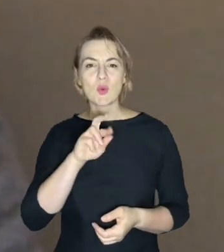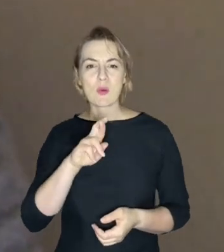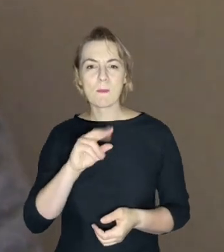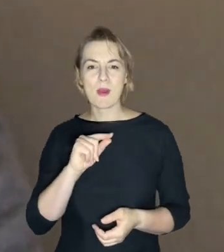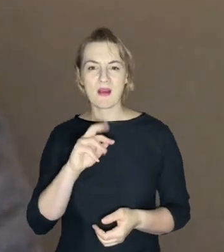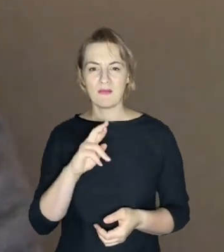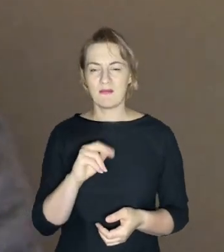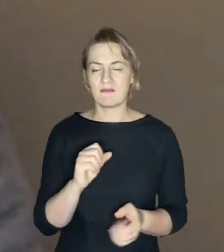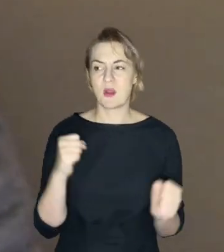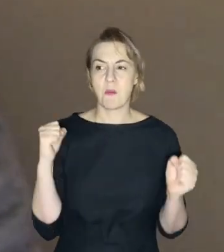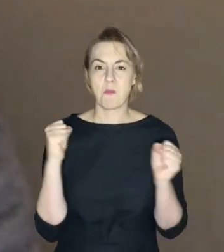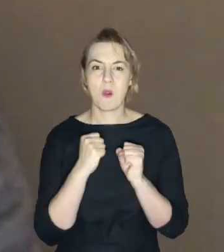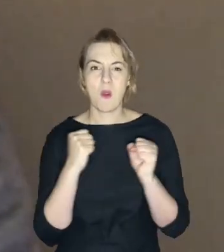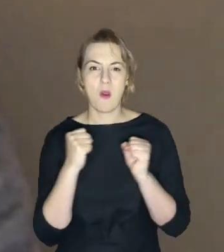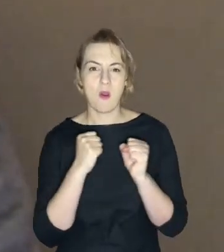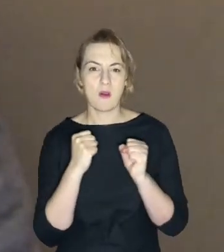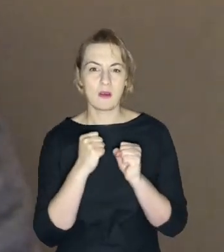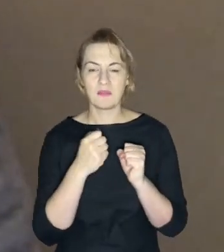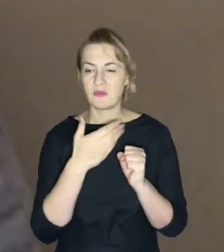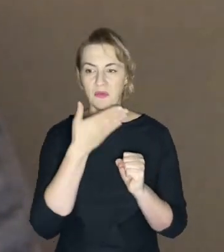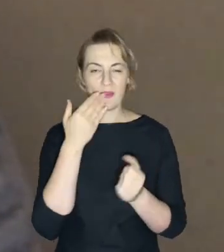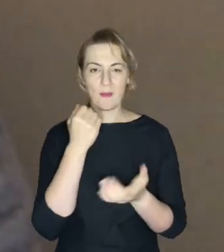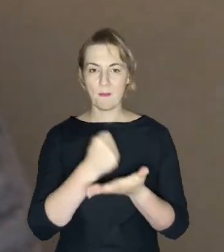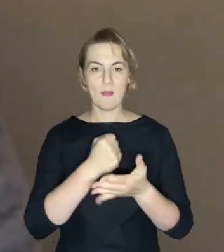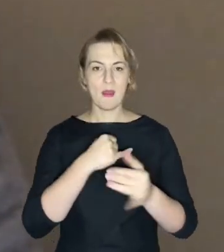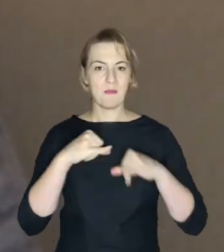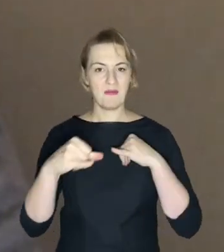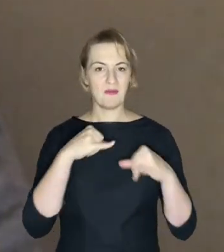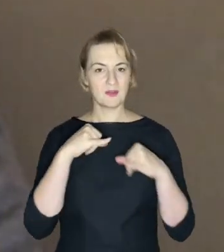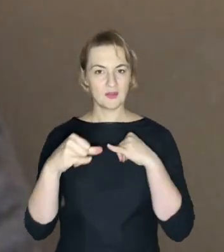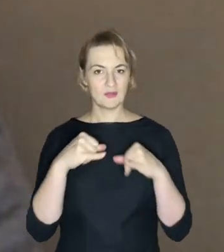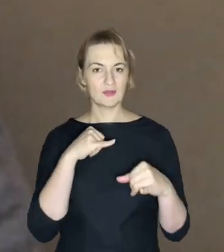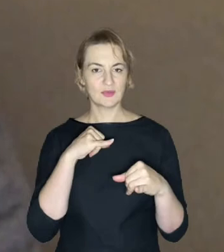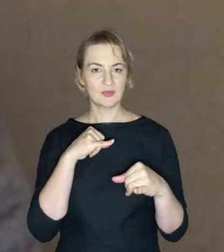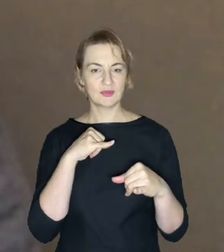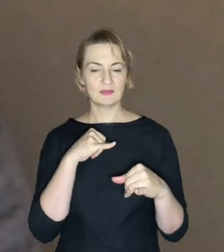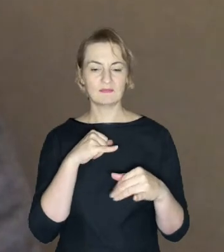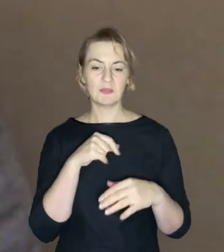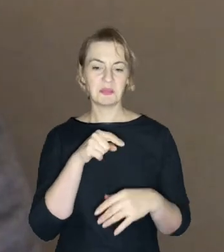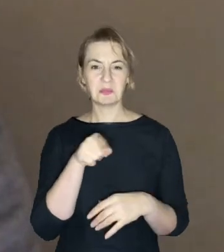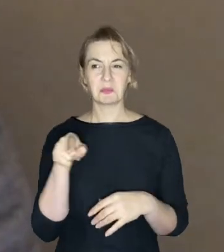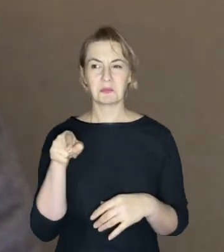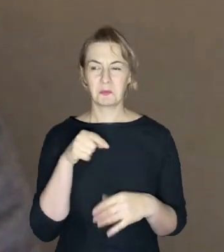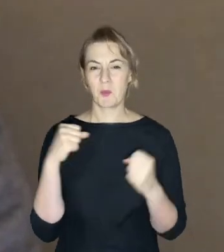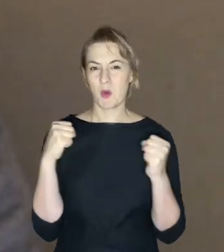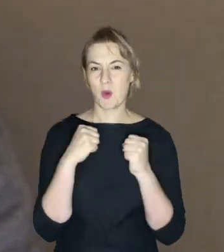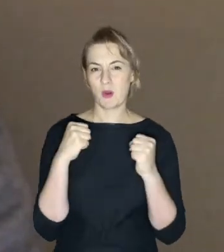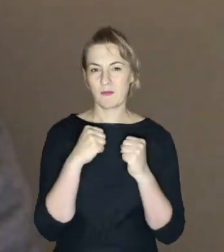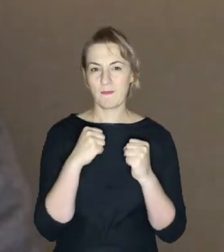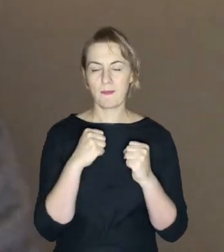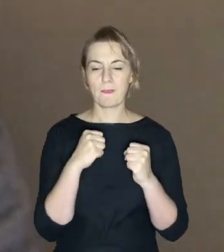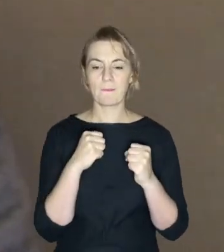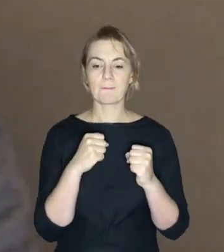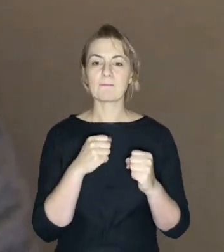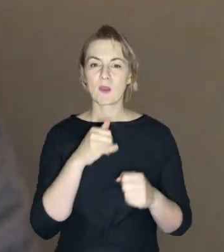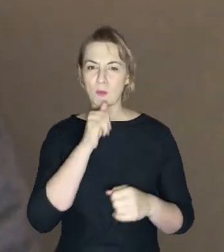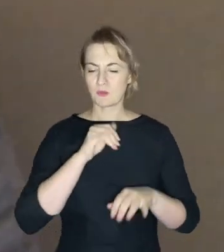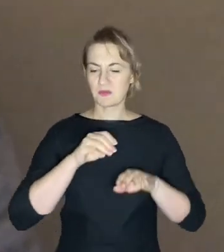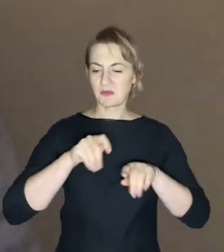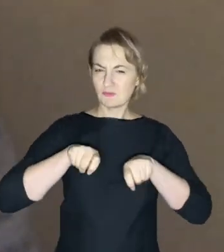tego, czym bezprawnie zarządza, tego, co sobie bezprawnie podporządkowuje,